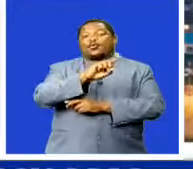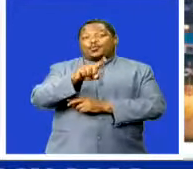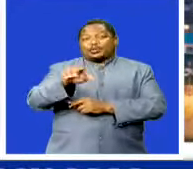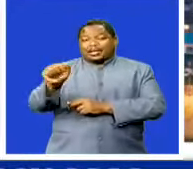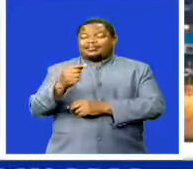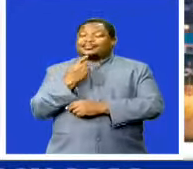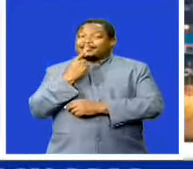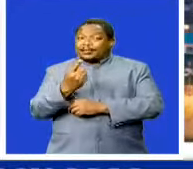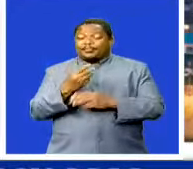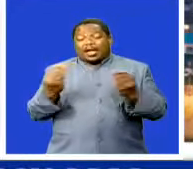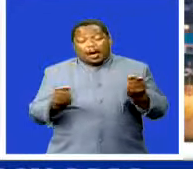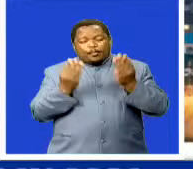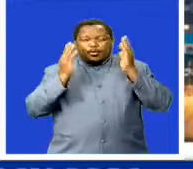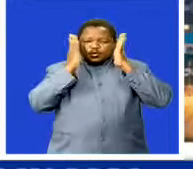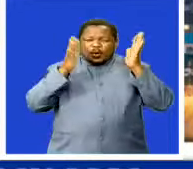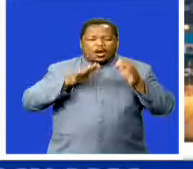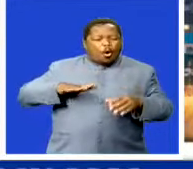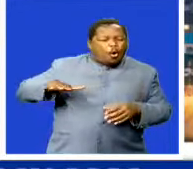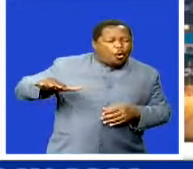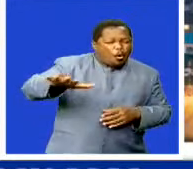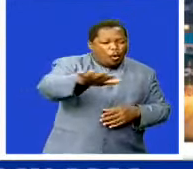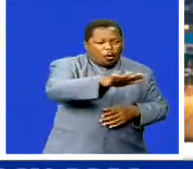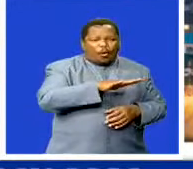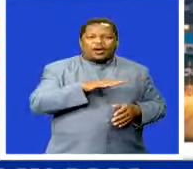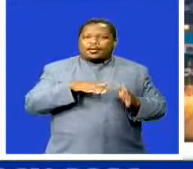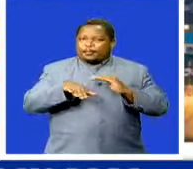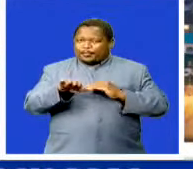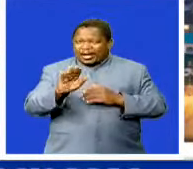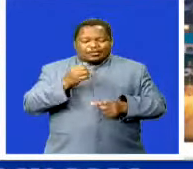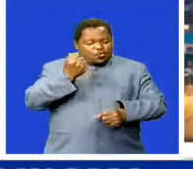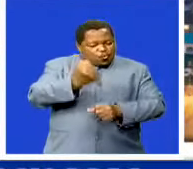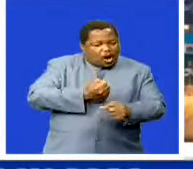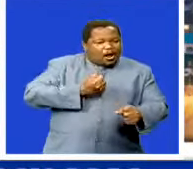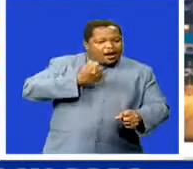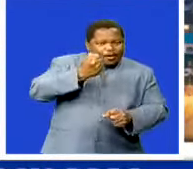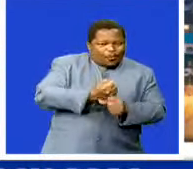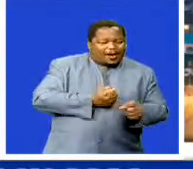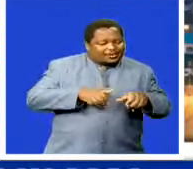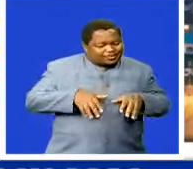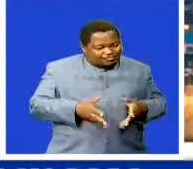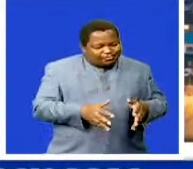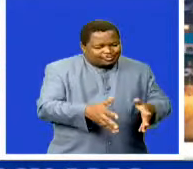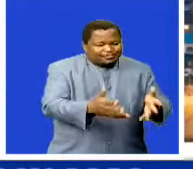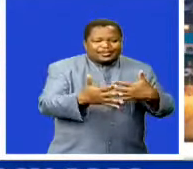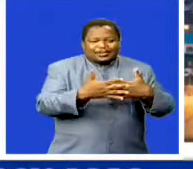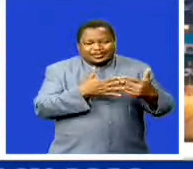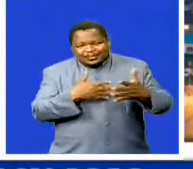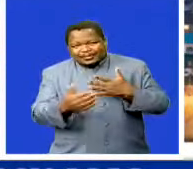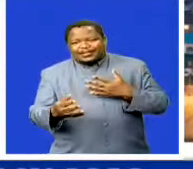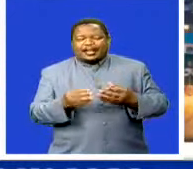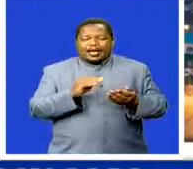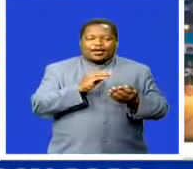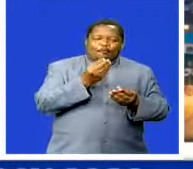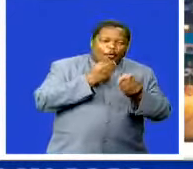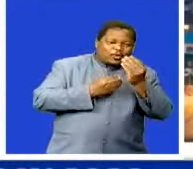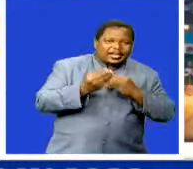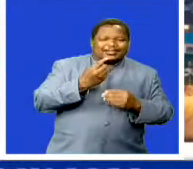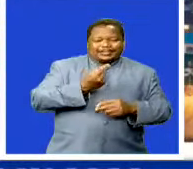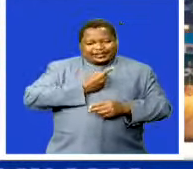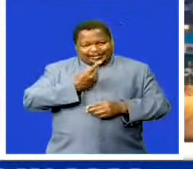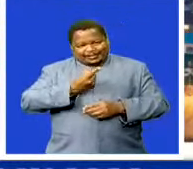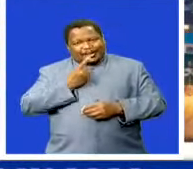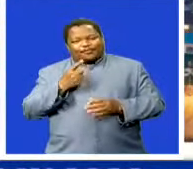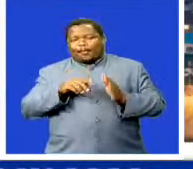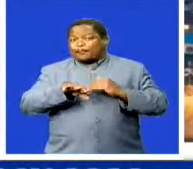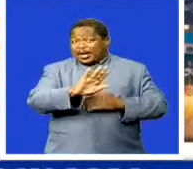nguloyo naloyo akube khona lati gicitela kona emakhaya udelive litoba nekudla lokwanele kuphele nephuya ivuna ikusho lokho nayikhuluma